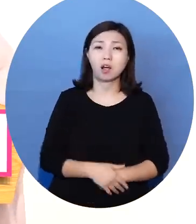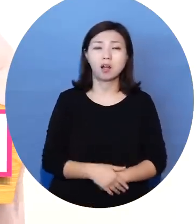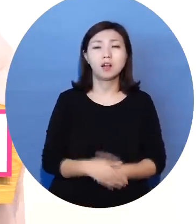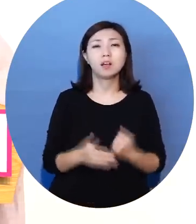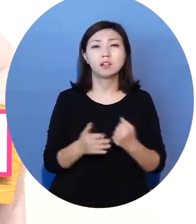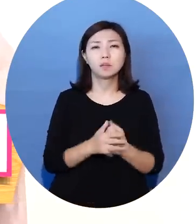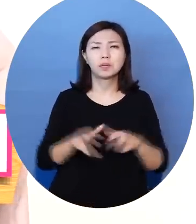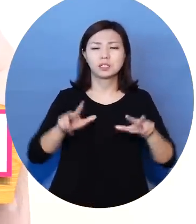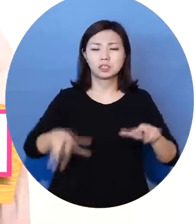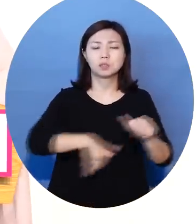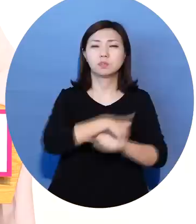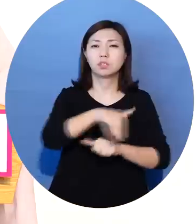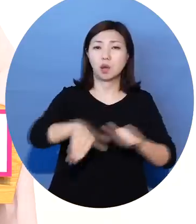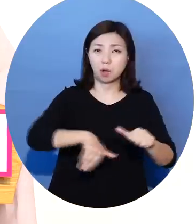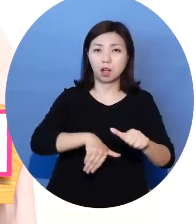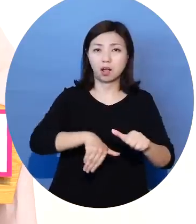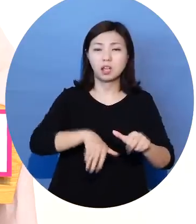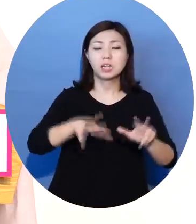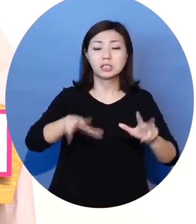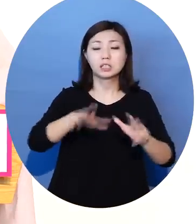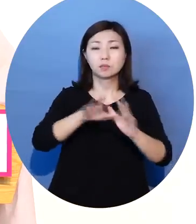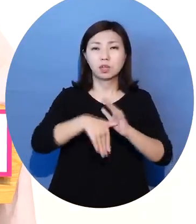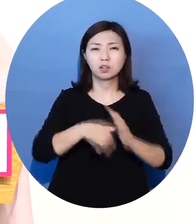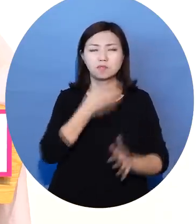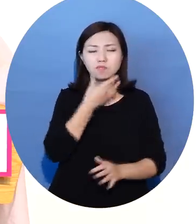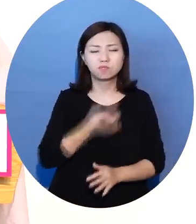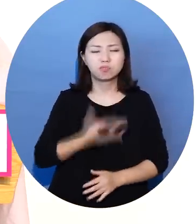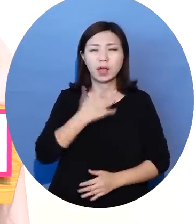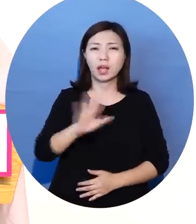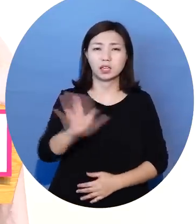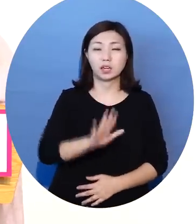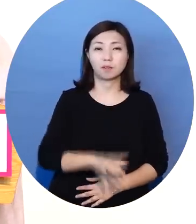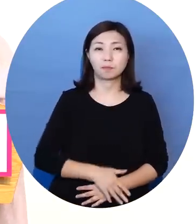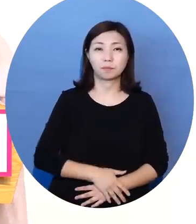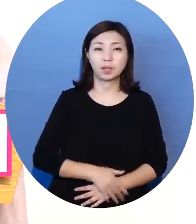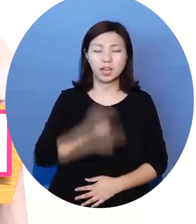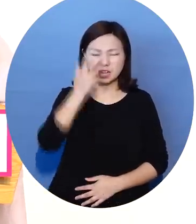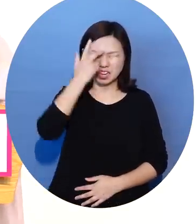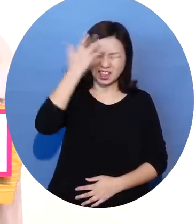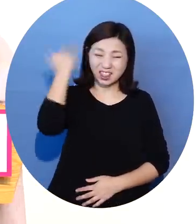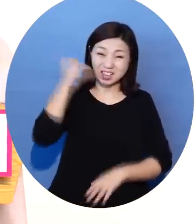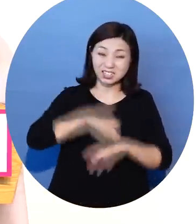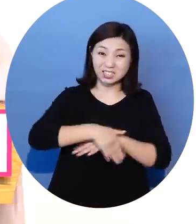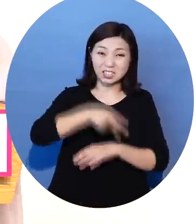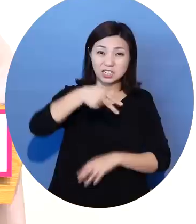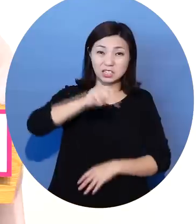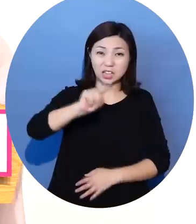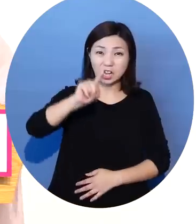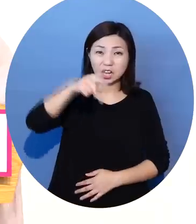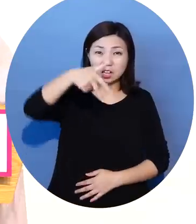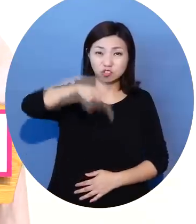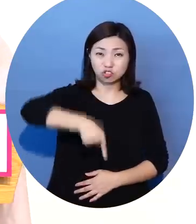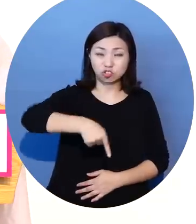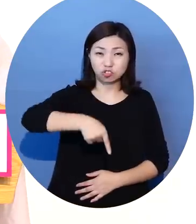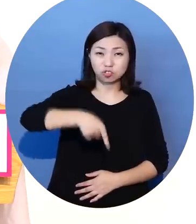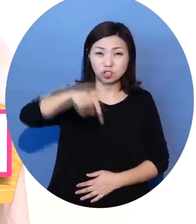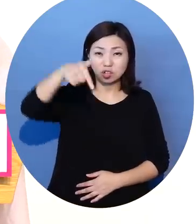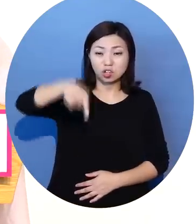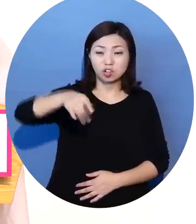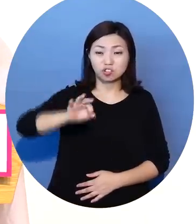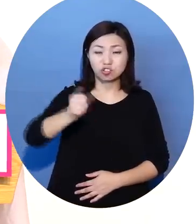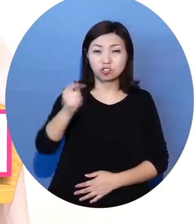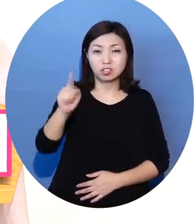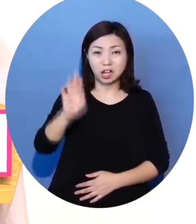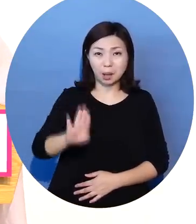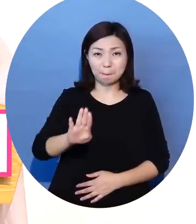더 이상 불행수가 아니다 이 말이에요. 그러니까 사주 옛날식으로 말하면 사주니 궁합이니 팔자라는 게 바뀌었어요, 안